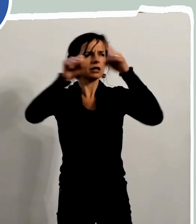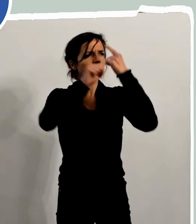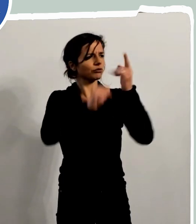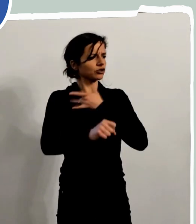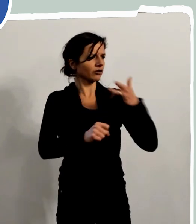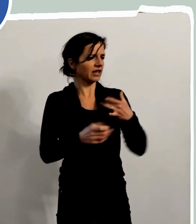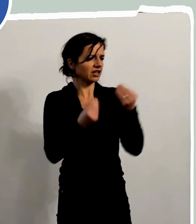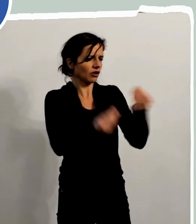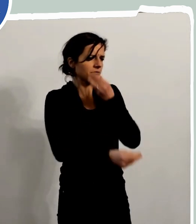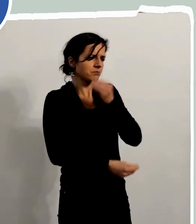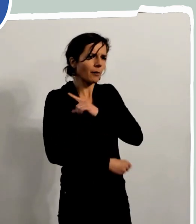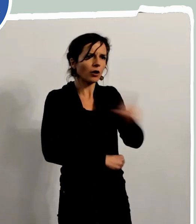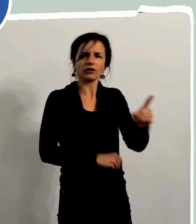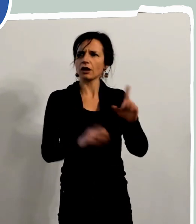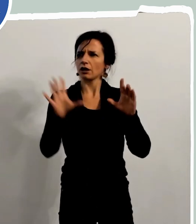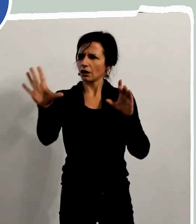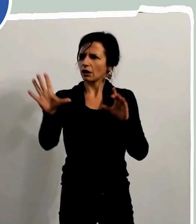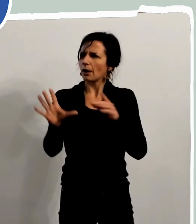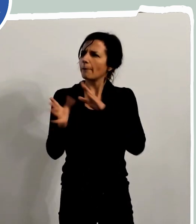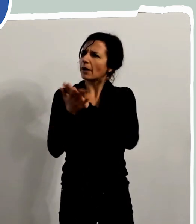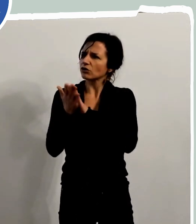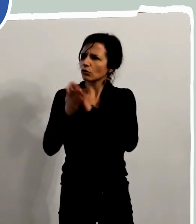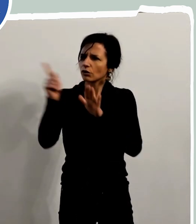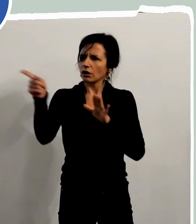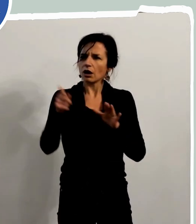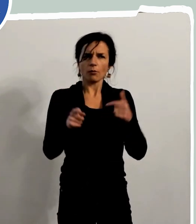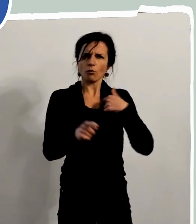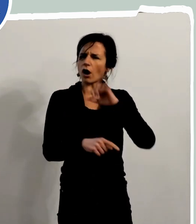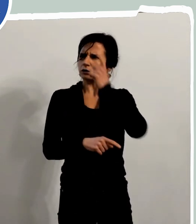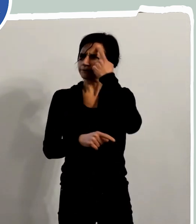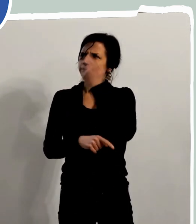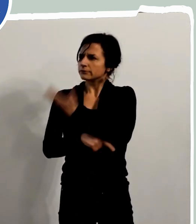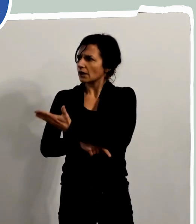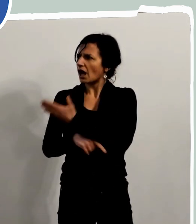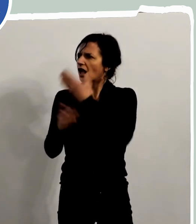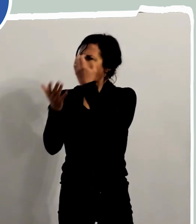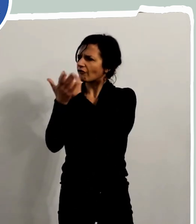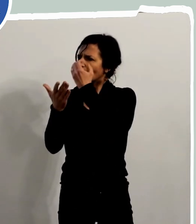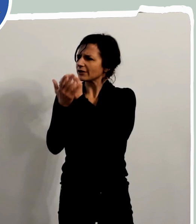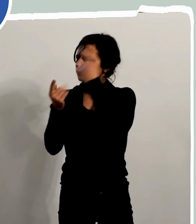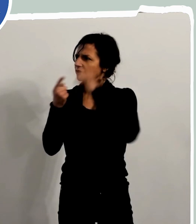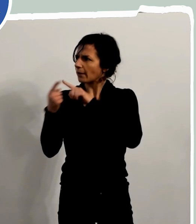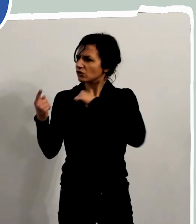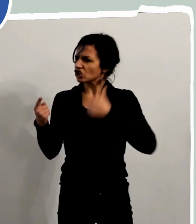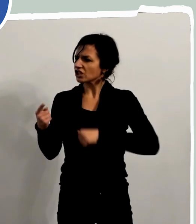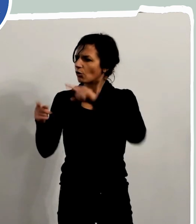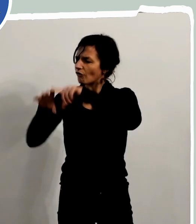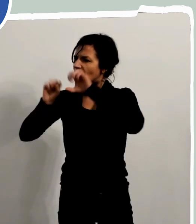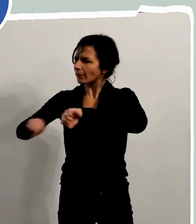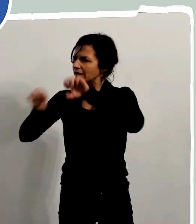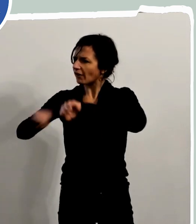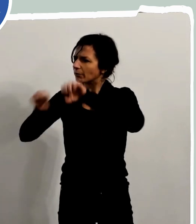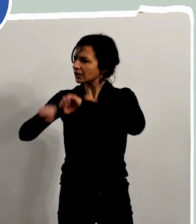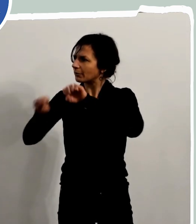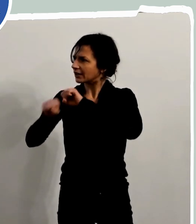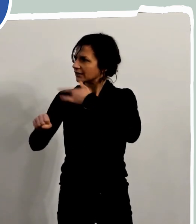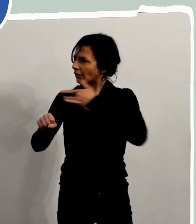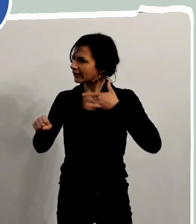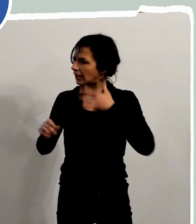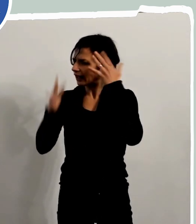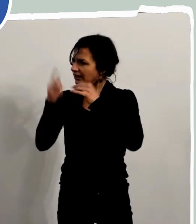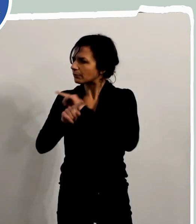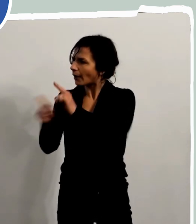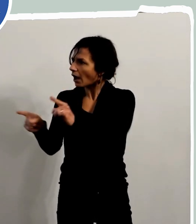faire du mal aux enfants. Et là, vous avez... 2 secondes, pardon. Et là, il y a plein de choses que je note. Les études viennent de Chine. Les Chinois, c'est eux qui produisent le plus, mais ils s'inquiètent le plus de leur